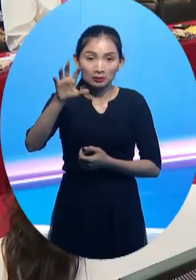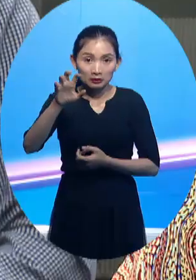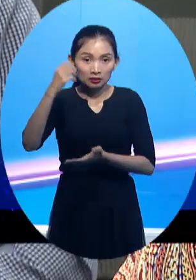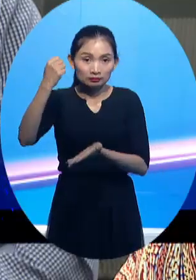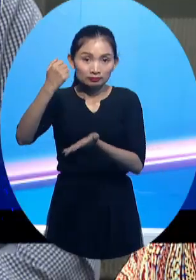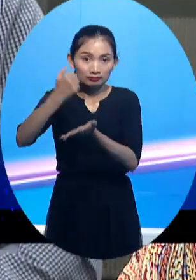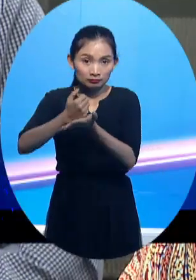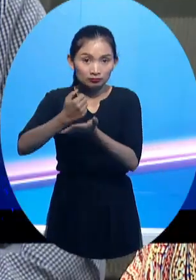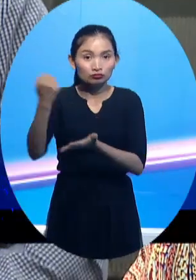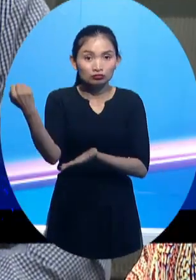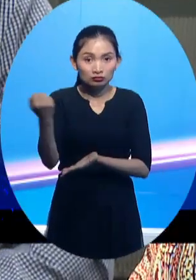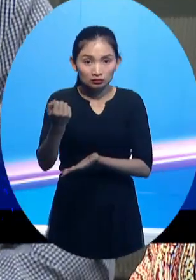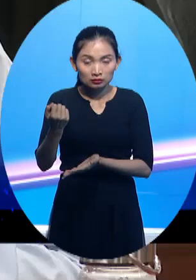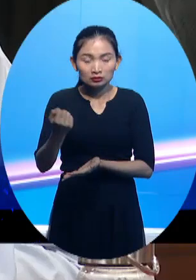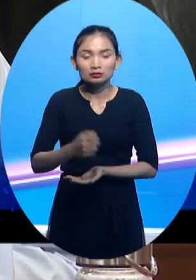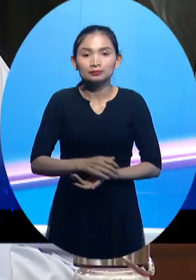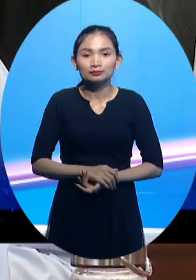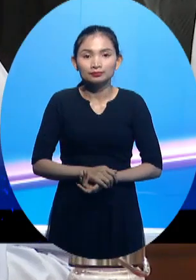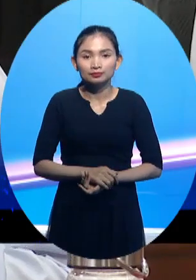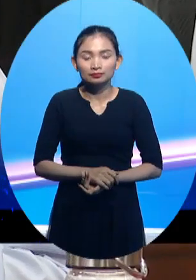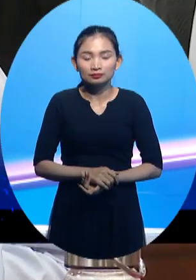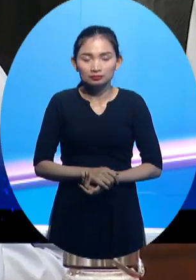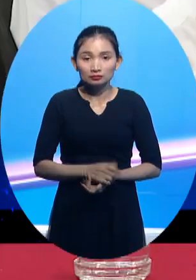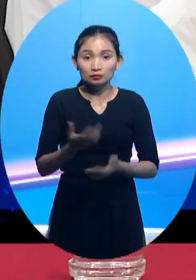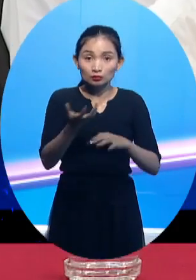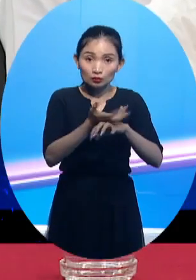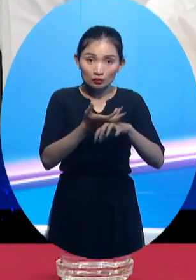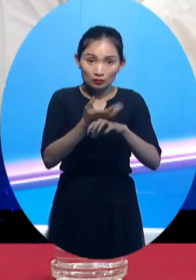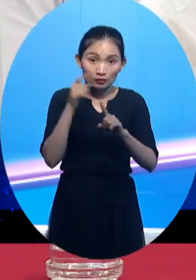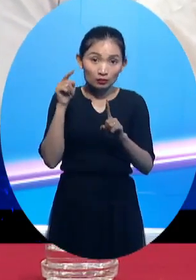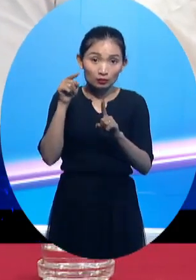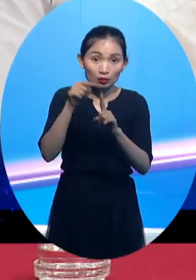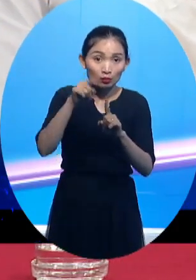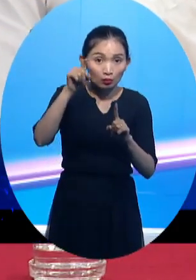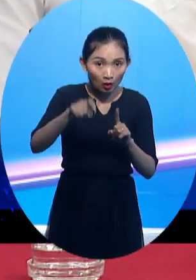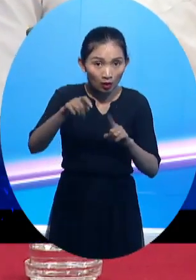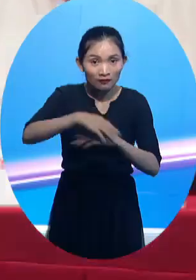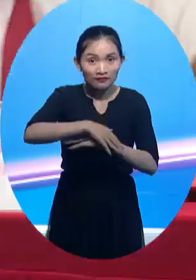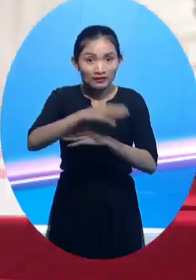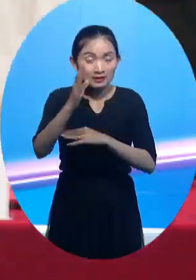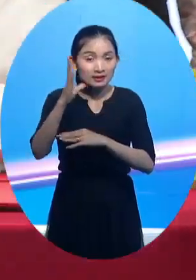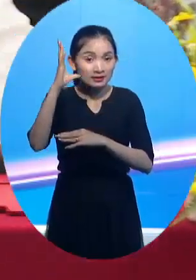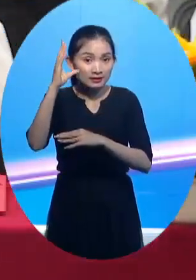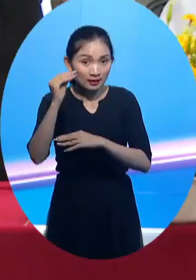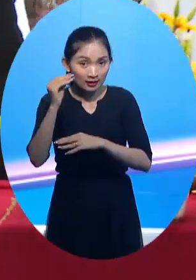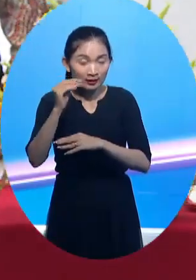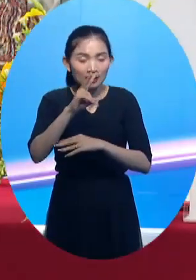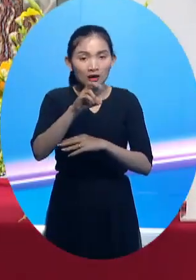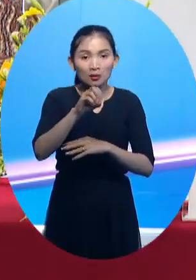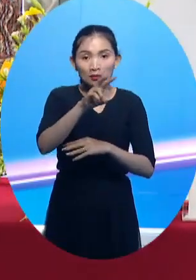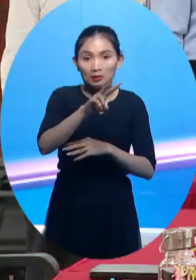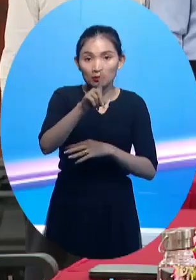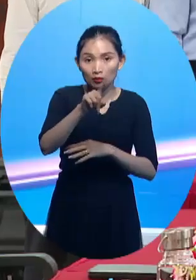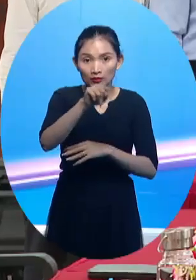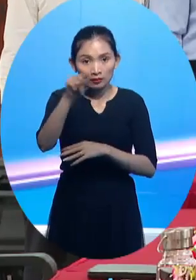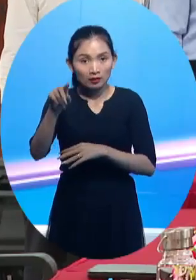ra cũng như Triển khai hiệu quả chiến lược Quốc gia về tăng trưởng xanh hướng đến phát triển bình vững trên địa bàn thành phố Hồ Chí Minh giai đoạn